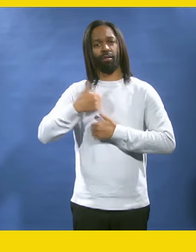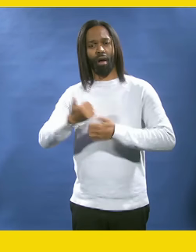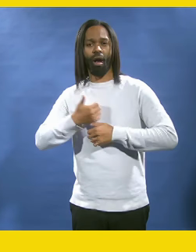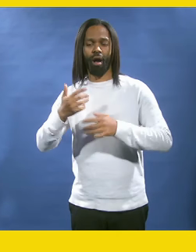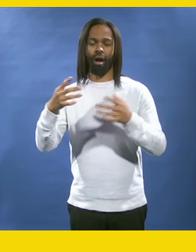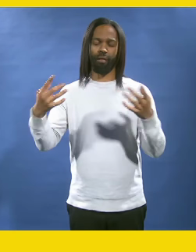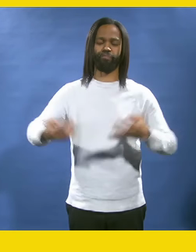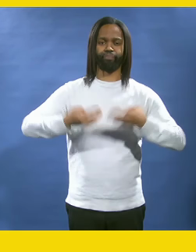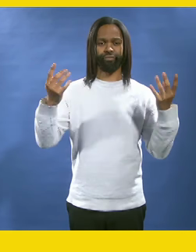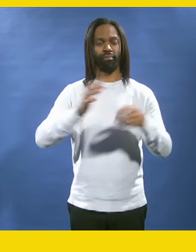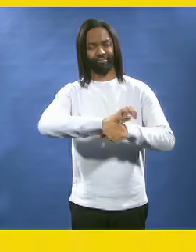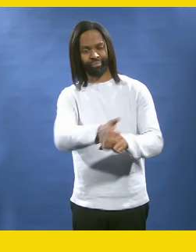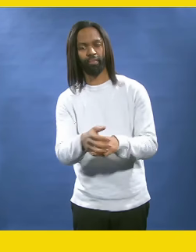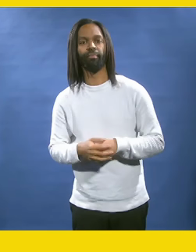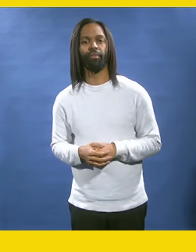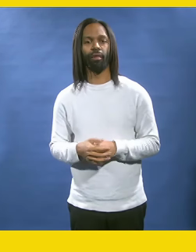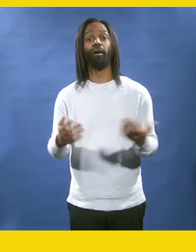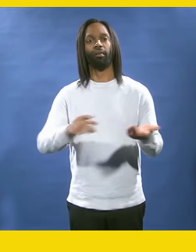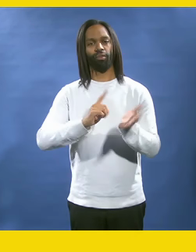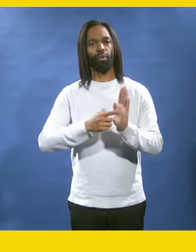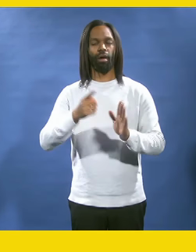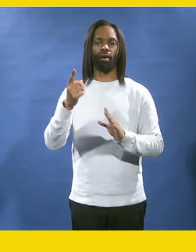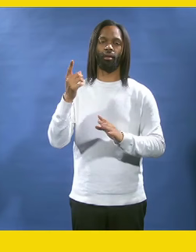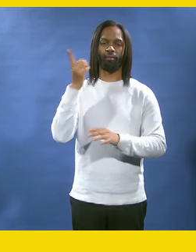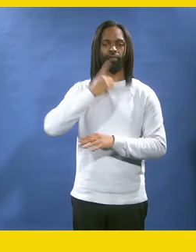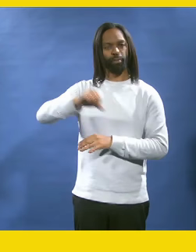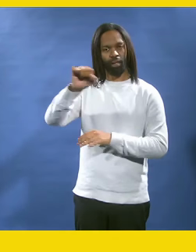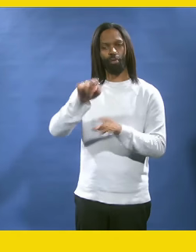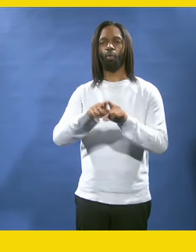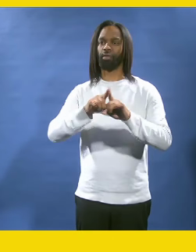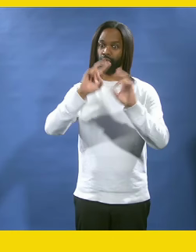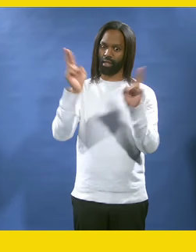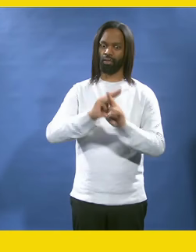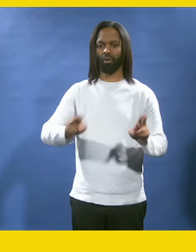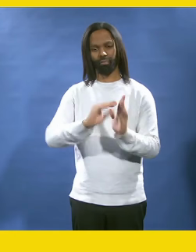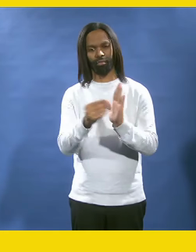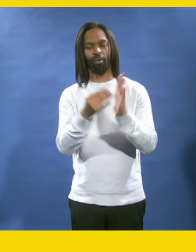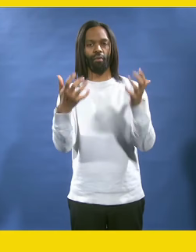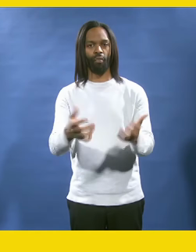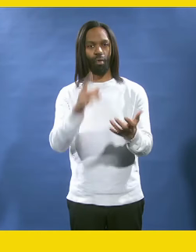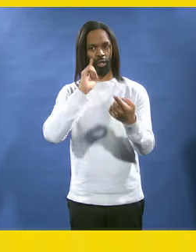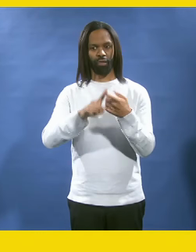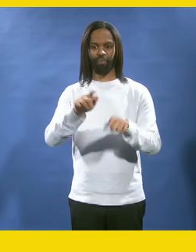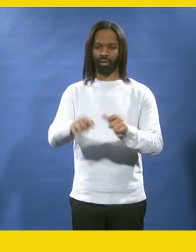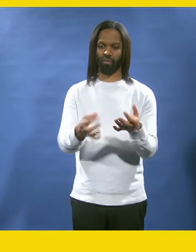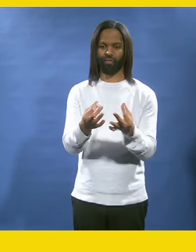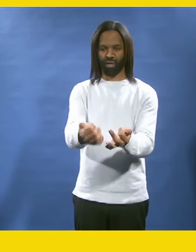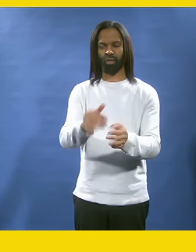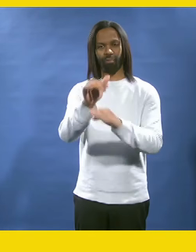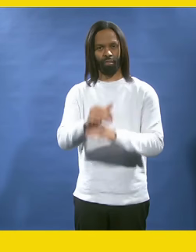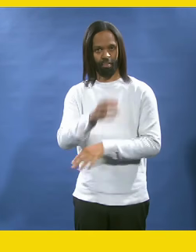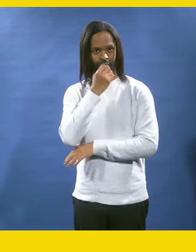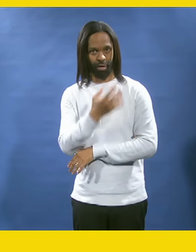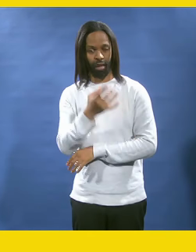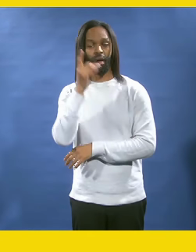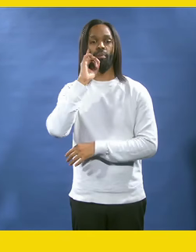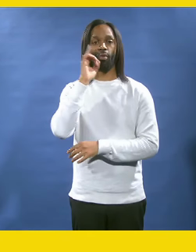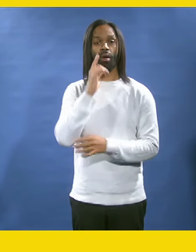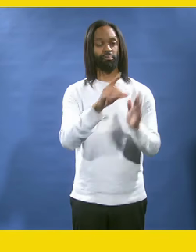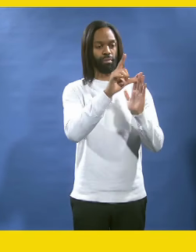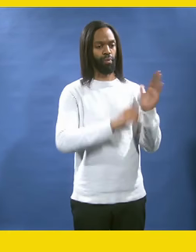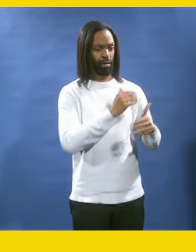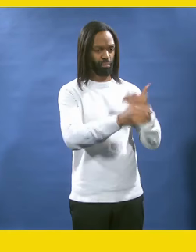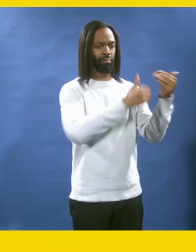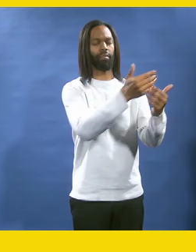global féministe, un droit solidaire et international qui protège toutes les personnes à risque, consolider et étendre les avancées législatives